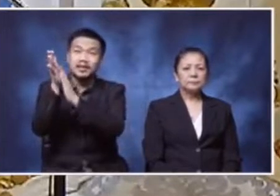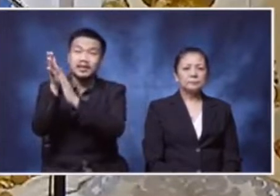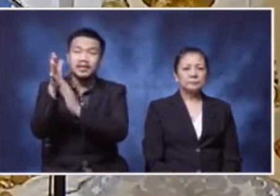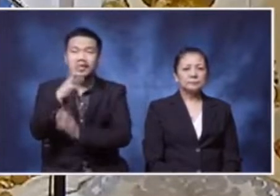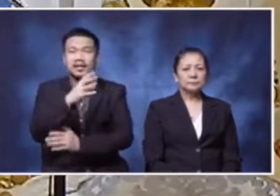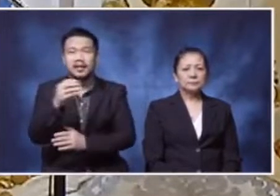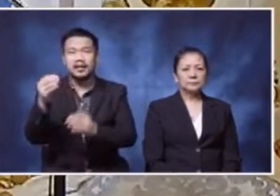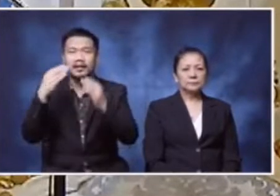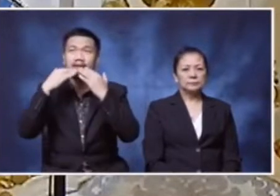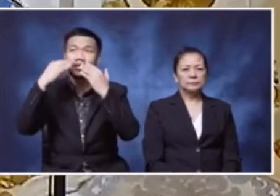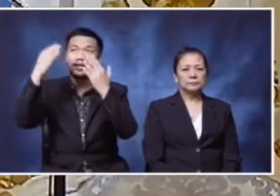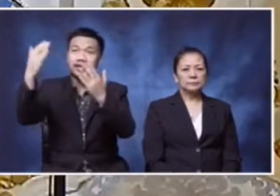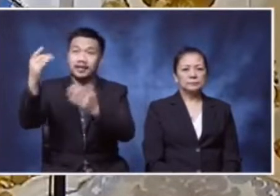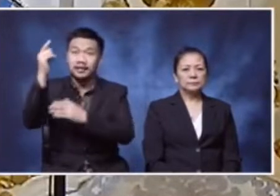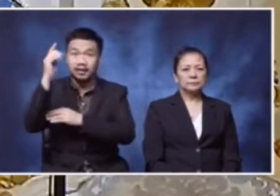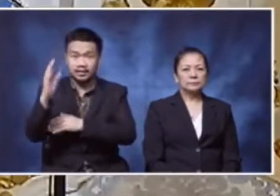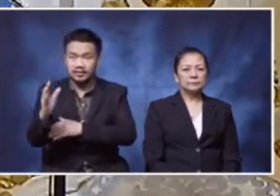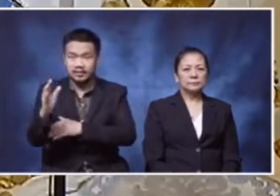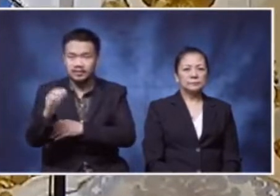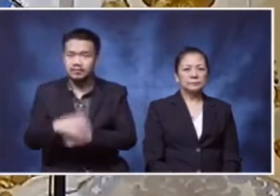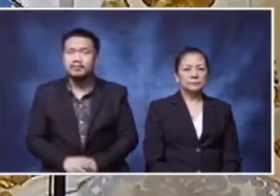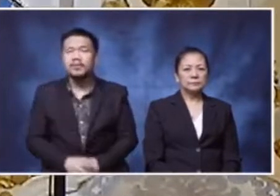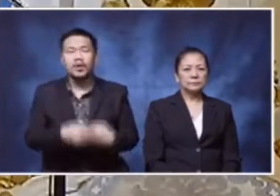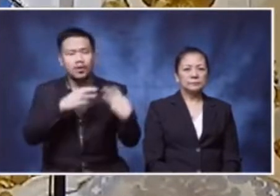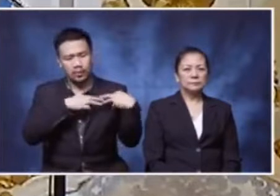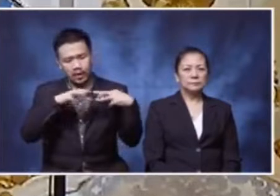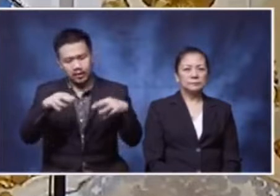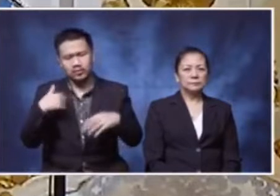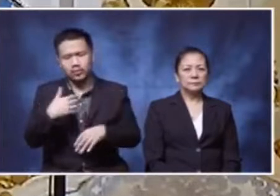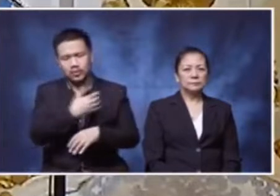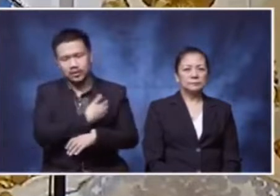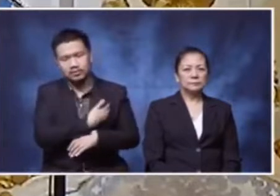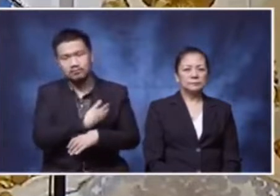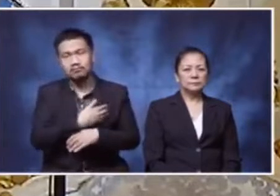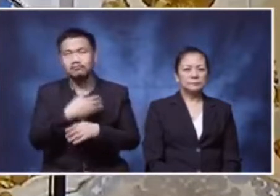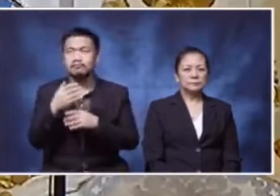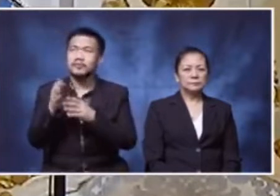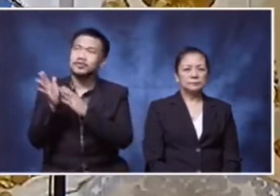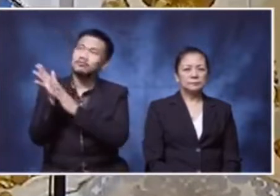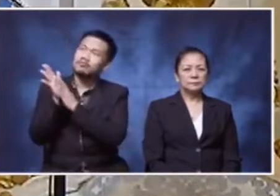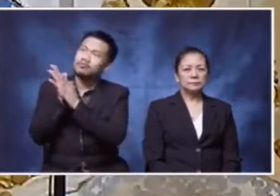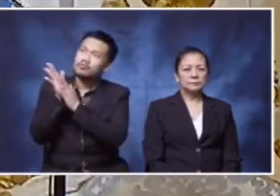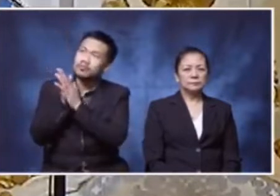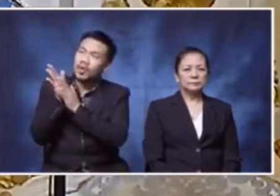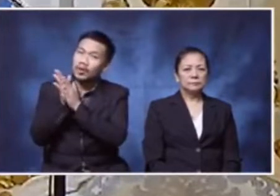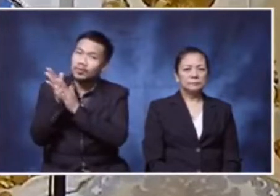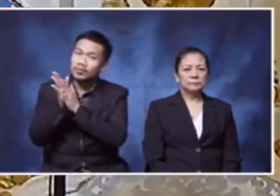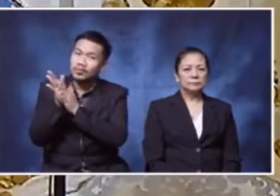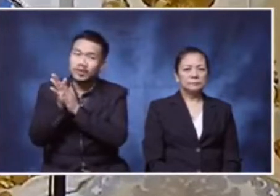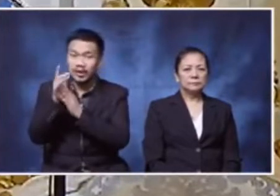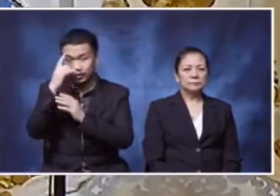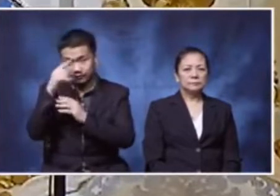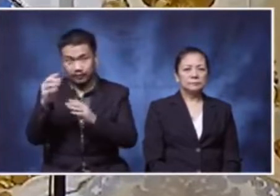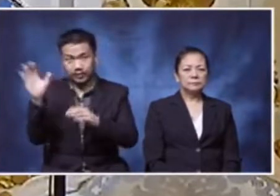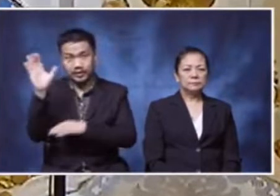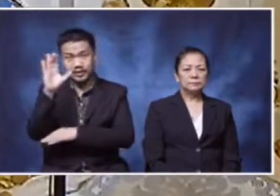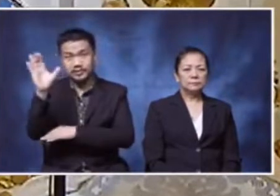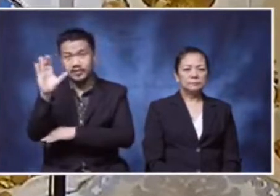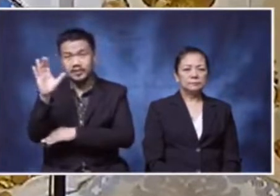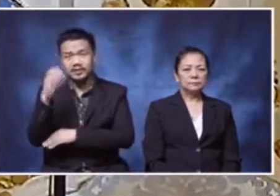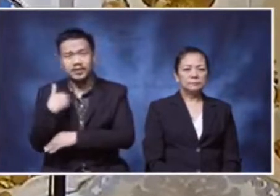Diyos. Habang naghihintay tayo sa Kapaskuhan, samahan natin si Zacarias